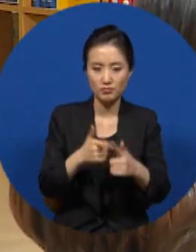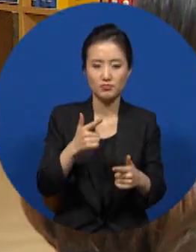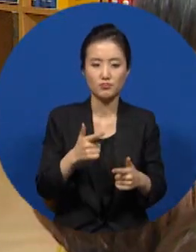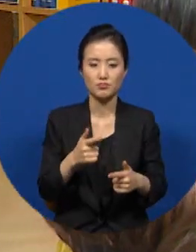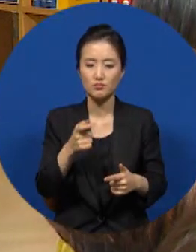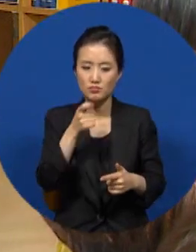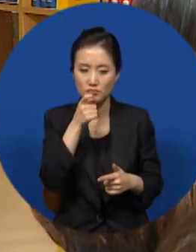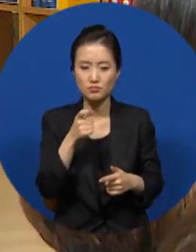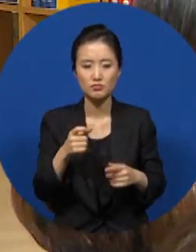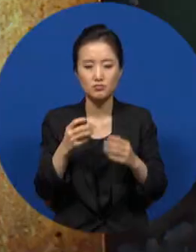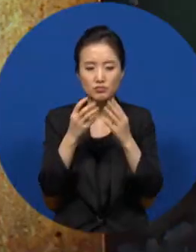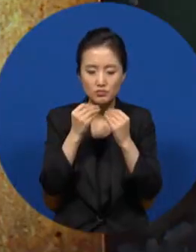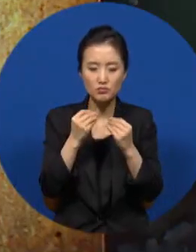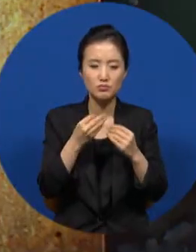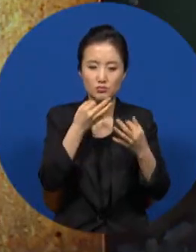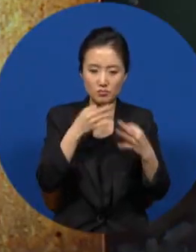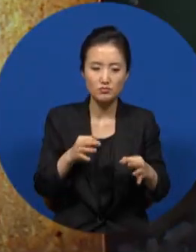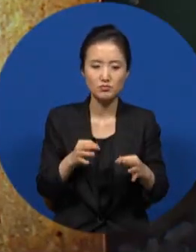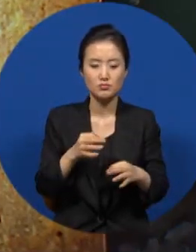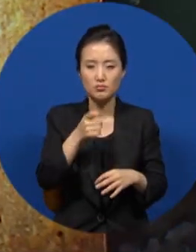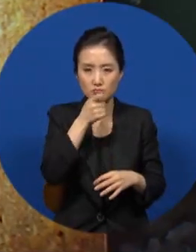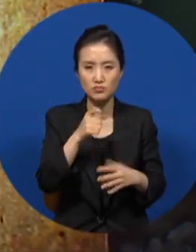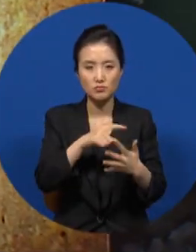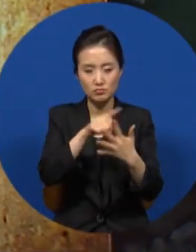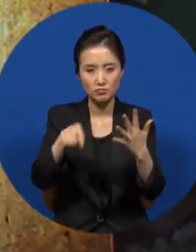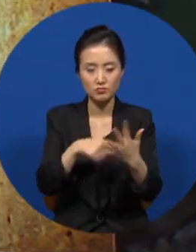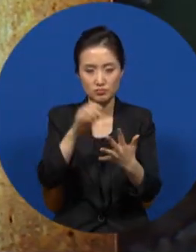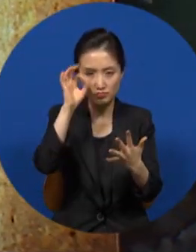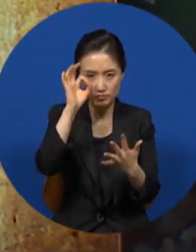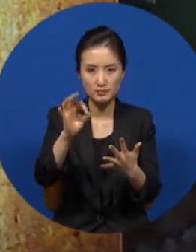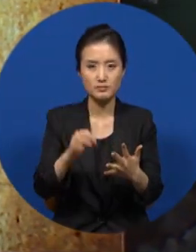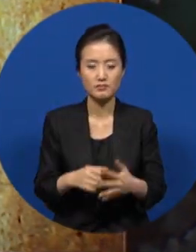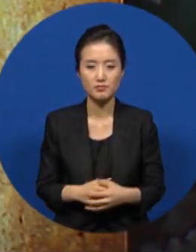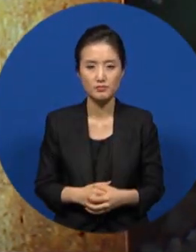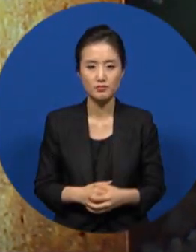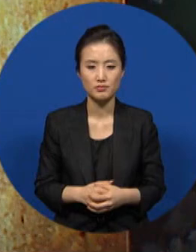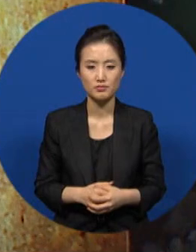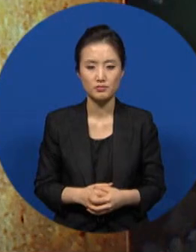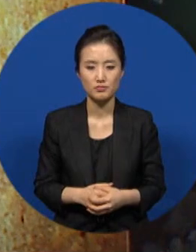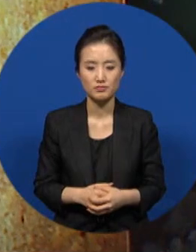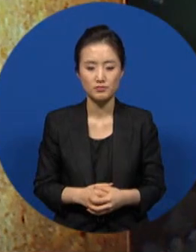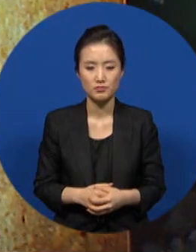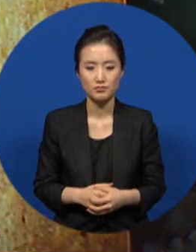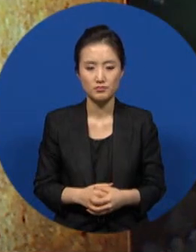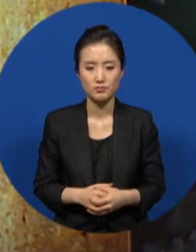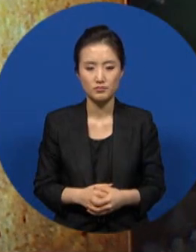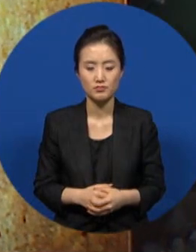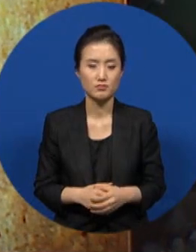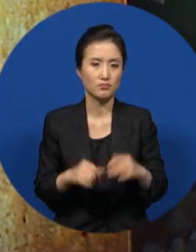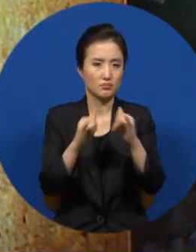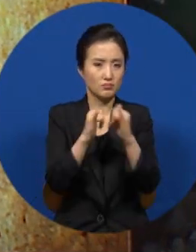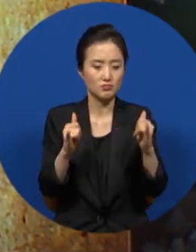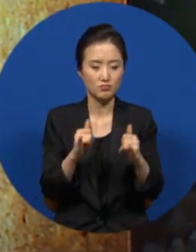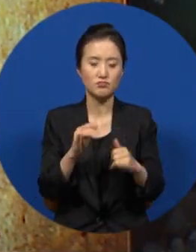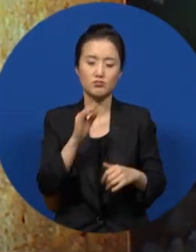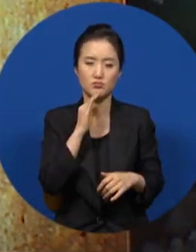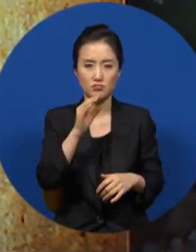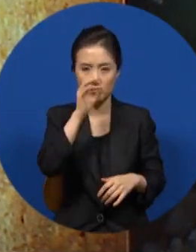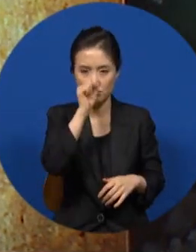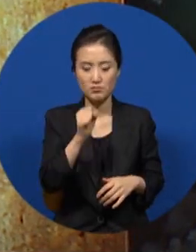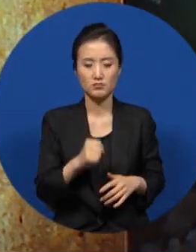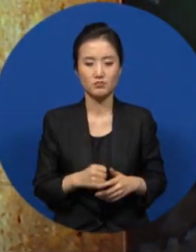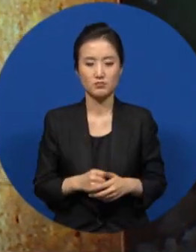상생하는 이제 관계인데 그분이 태어난 태생정보를 이렇게 열어가지고 순환 관계 있지 않습니까? 그러면 사람은 너무 좋은 거야. 사람은